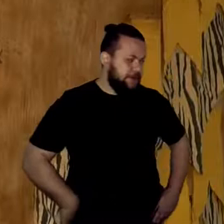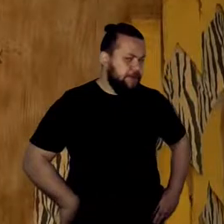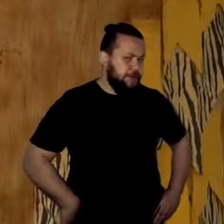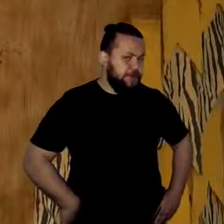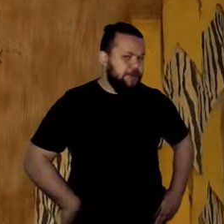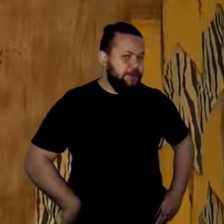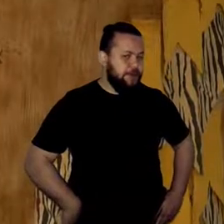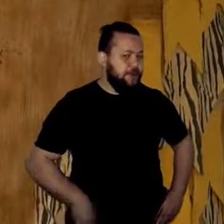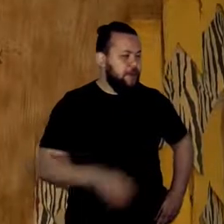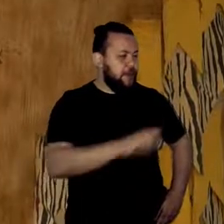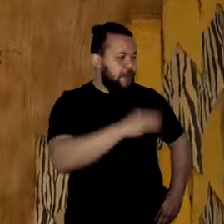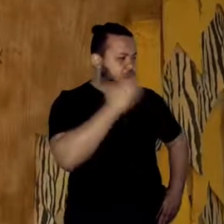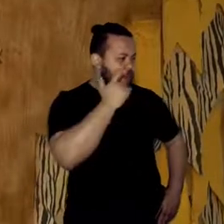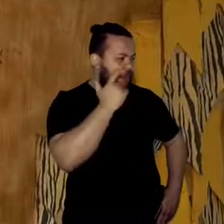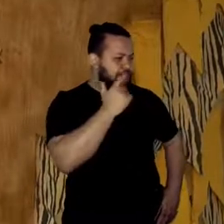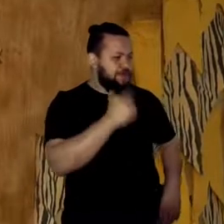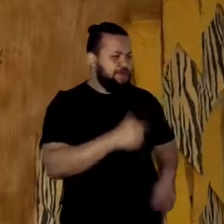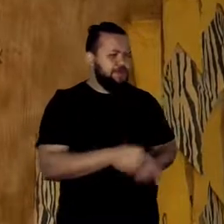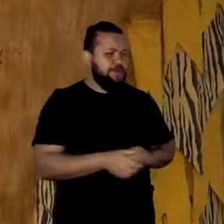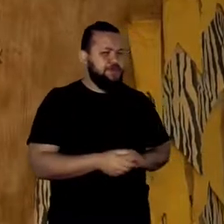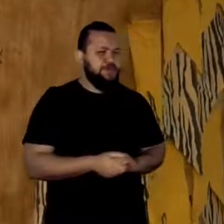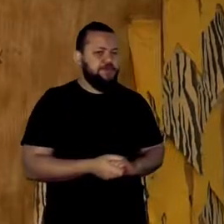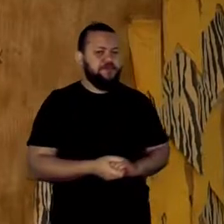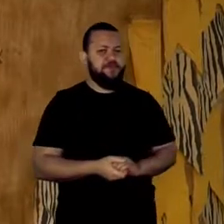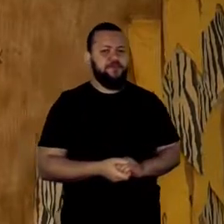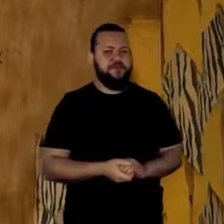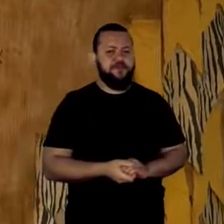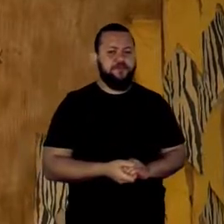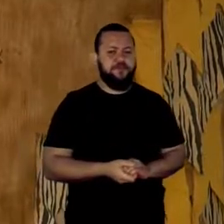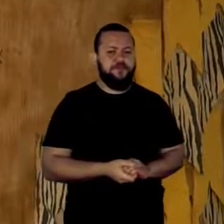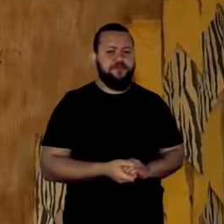Oh, oh, oh, tuyo, eh? Uh-huh.